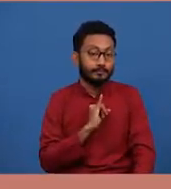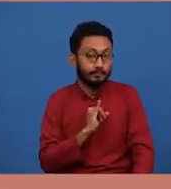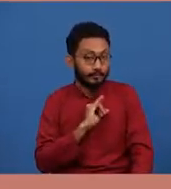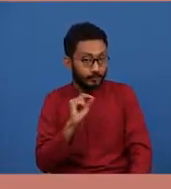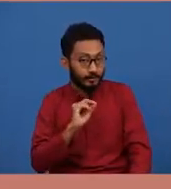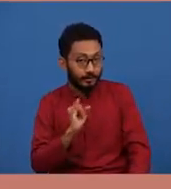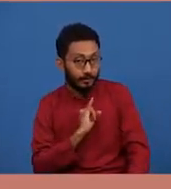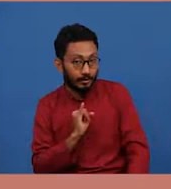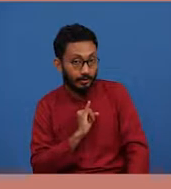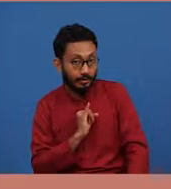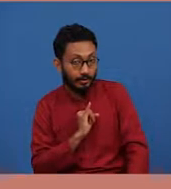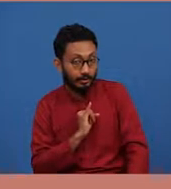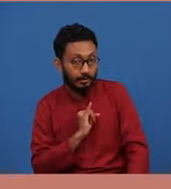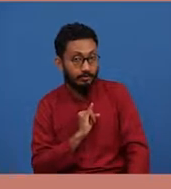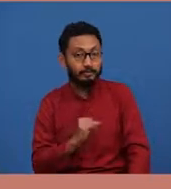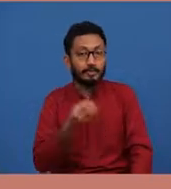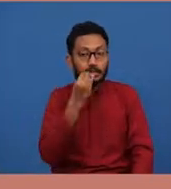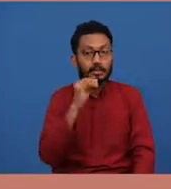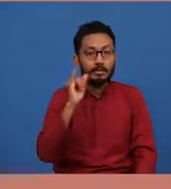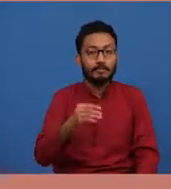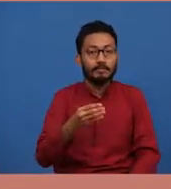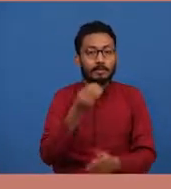jenis-jenis makanan yang berkhasiat.